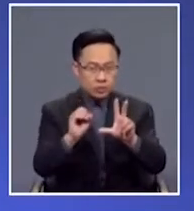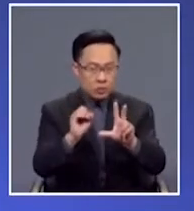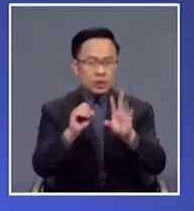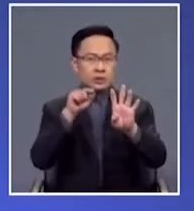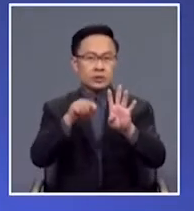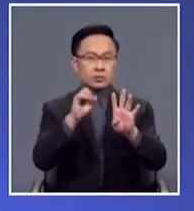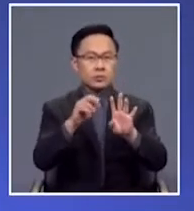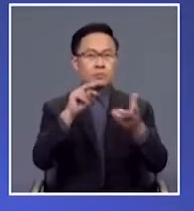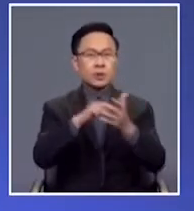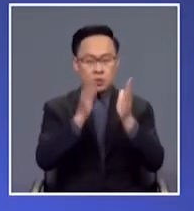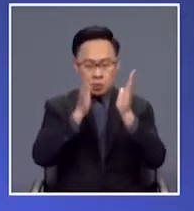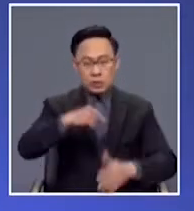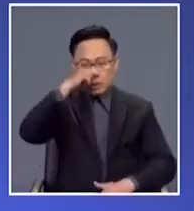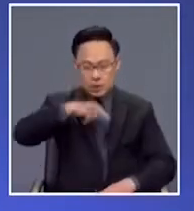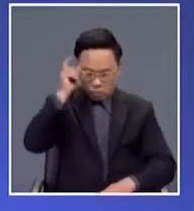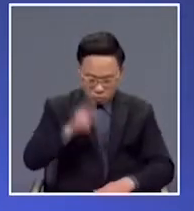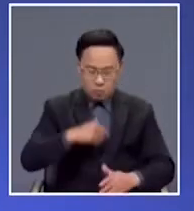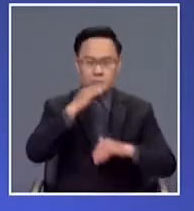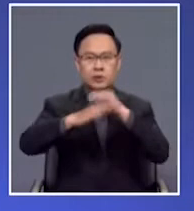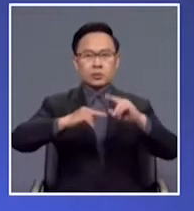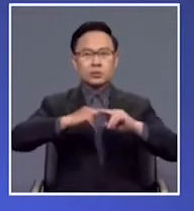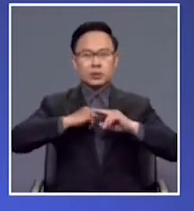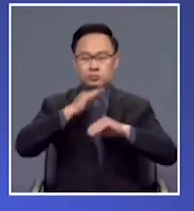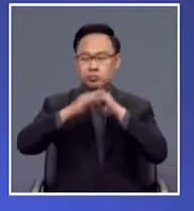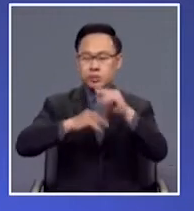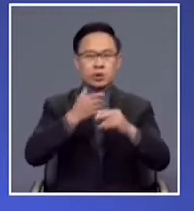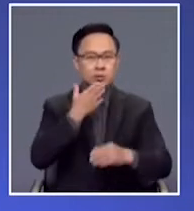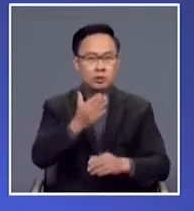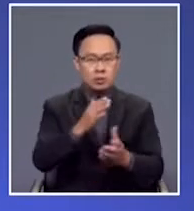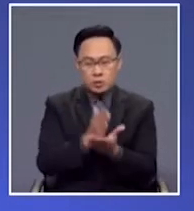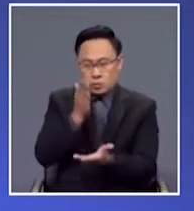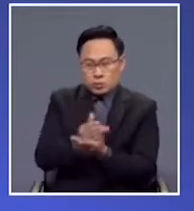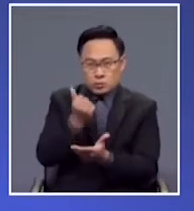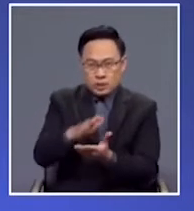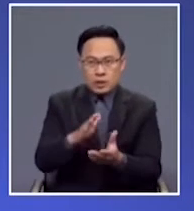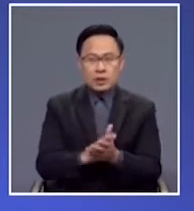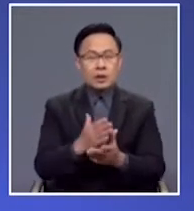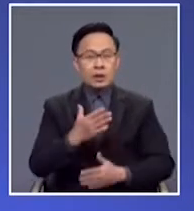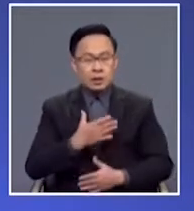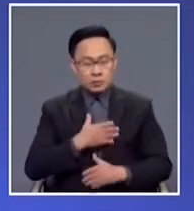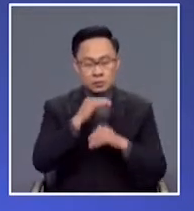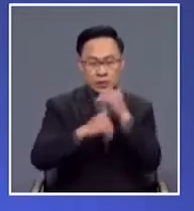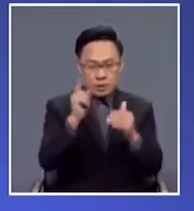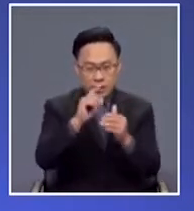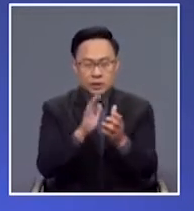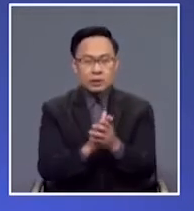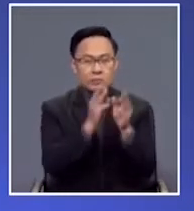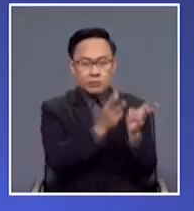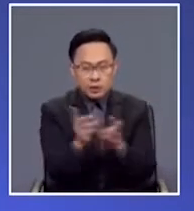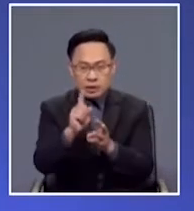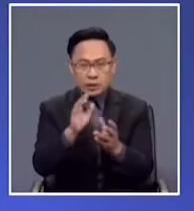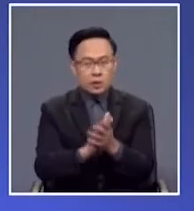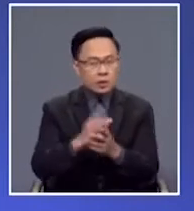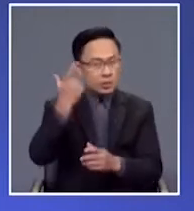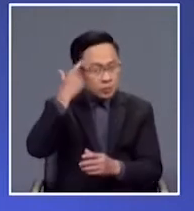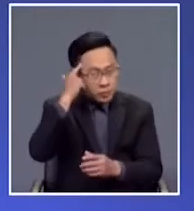ตนเองอยู่เสมอแต่จะพัฒนาตนเองไปในทิศทางใดและอย่างไรนั้นเราไม่อาจ สามารถควบคุมได้ทั้งหมดเพราะต้องขึ้นอยู่กับปัจจั